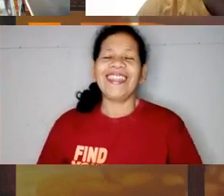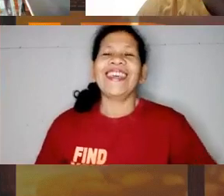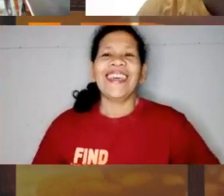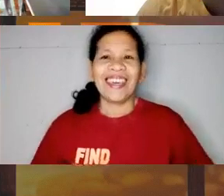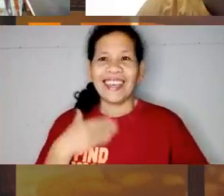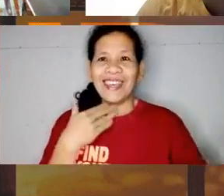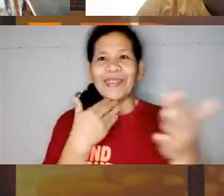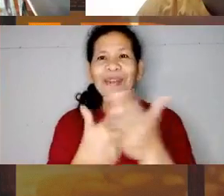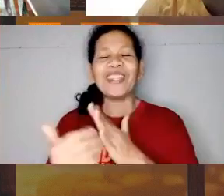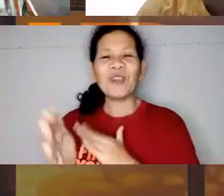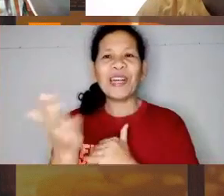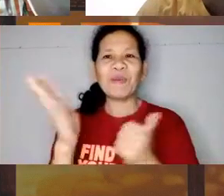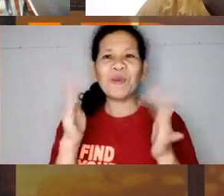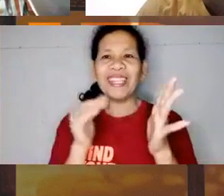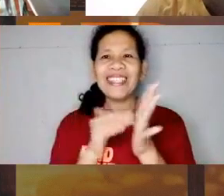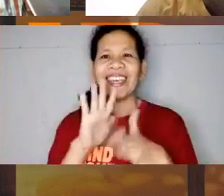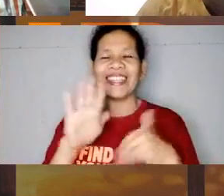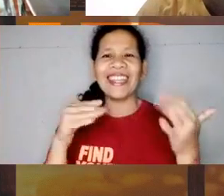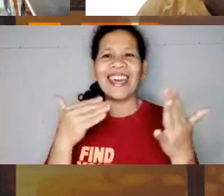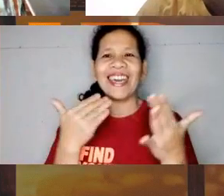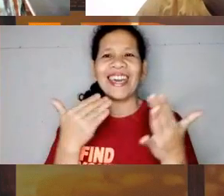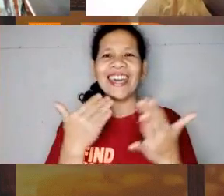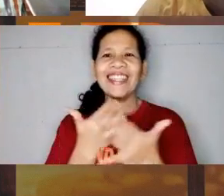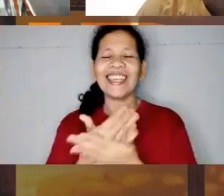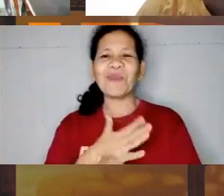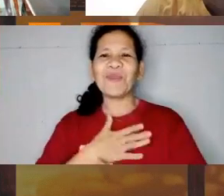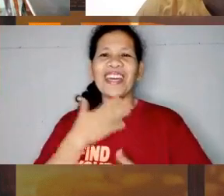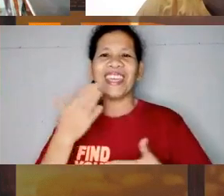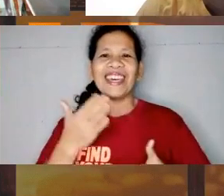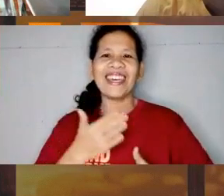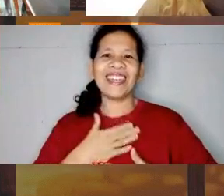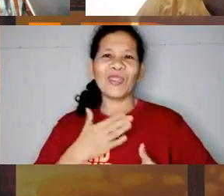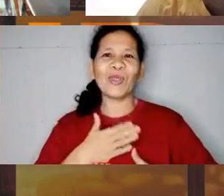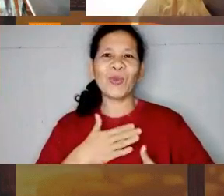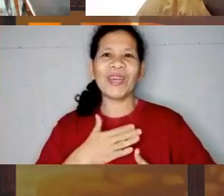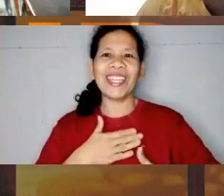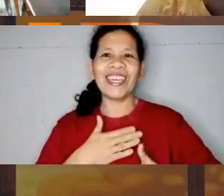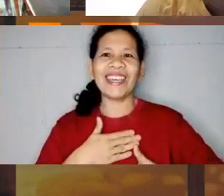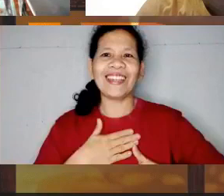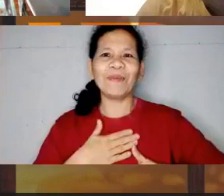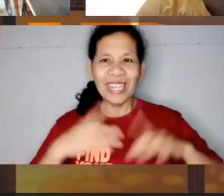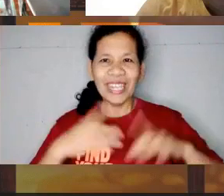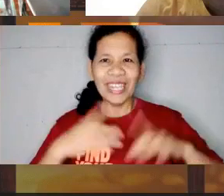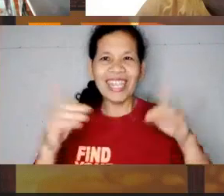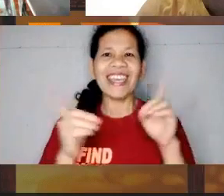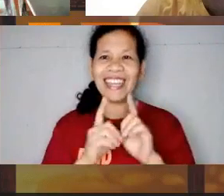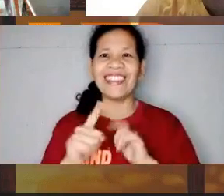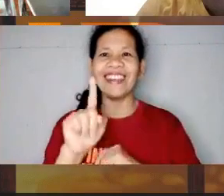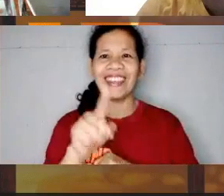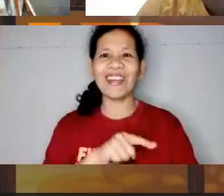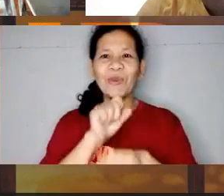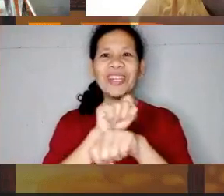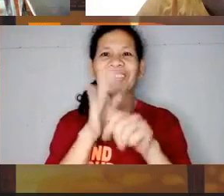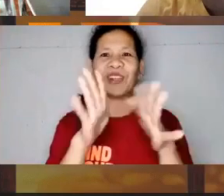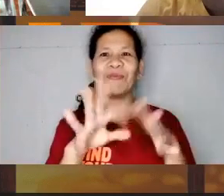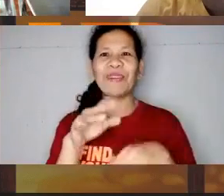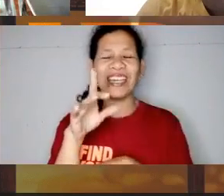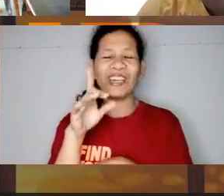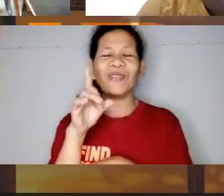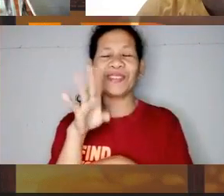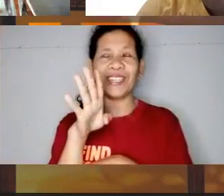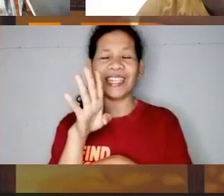Ayan. Magandang umaga po muli sa ating lahat. Ako po ay natutuwa na muli ay another